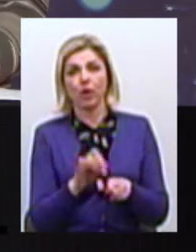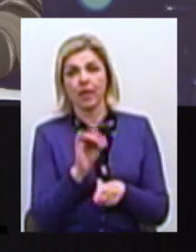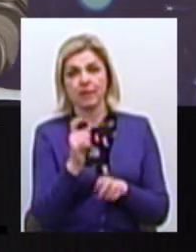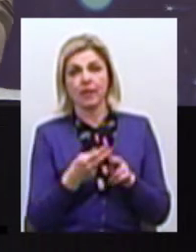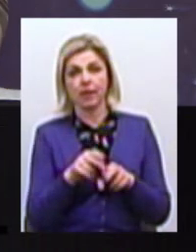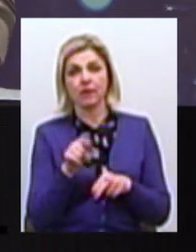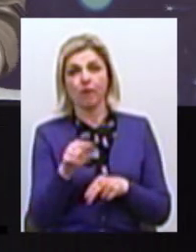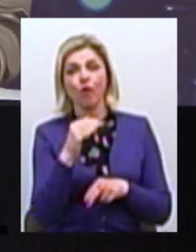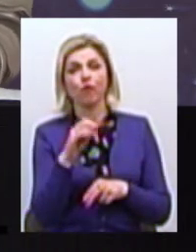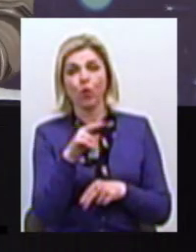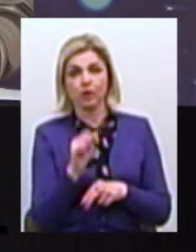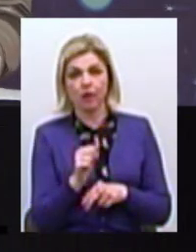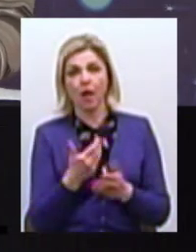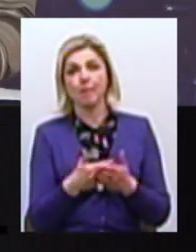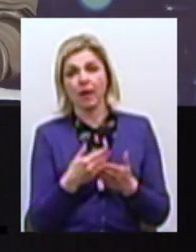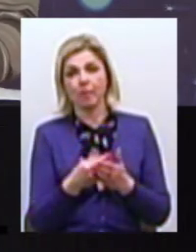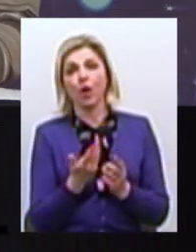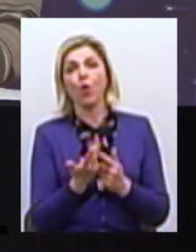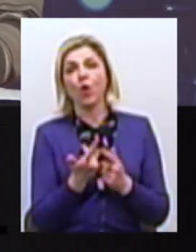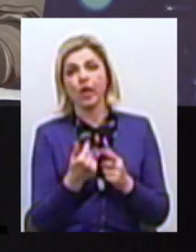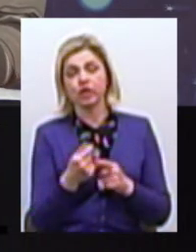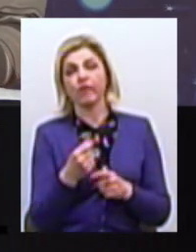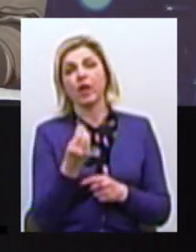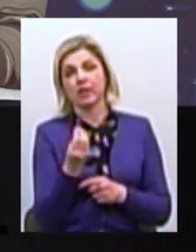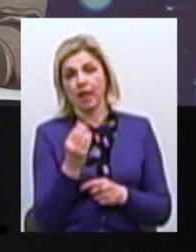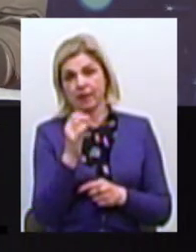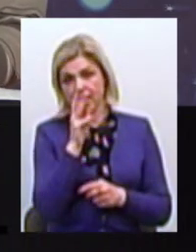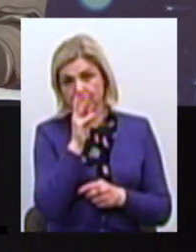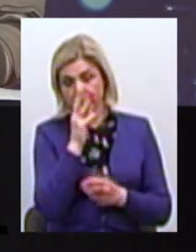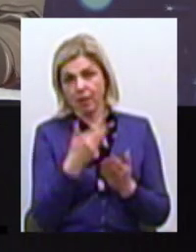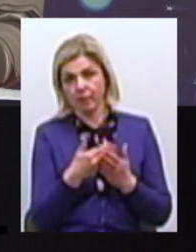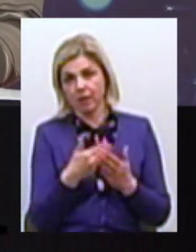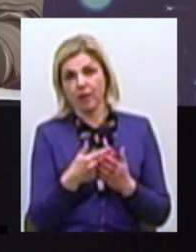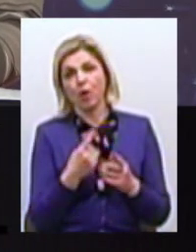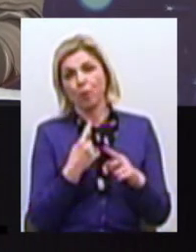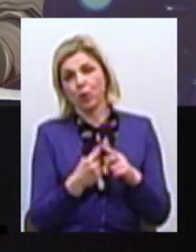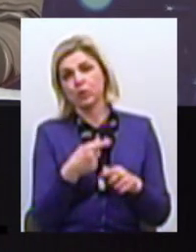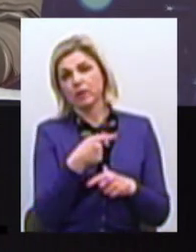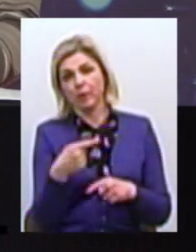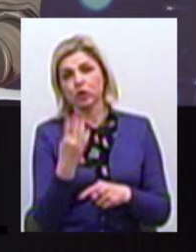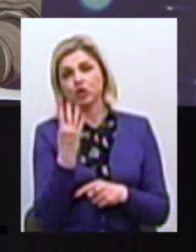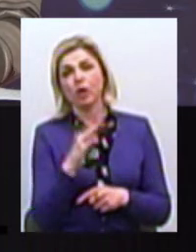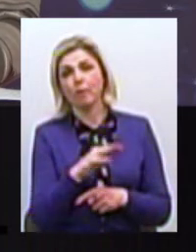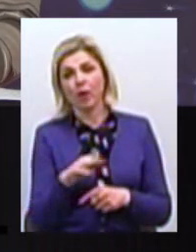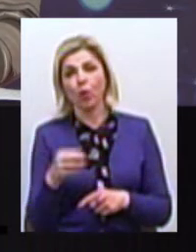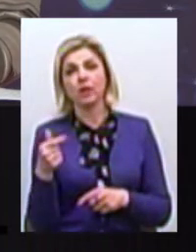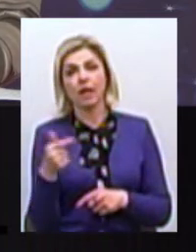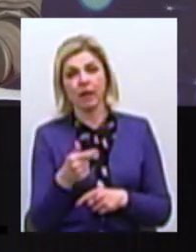фонду приблизна кількість грошей, яка пішла на заробітну платню, це близько десь плюс-мінус 4 мільйонів